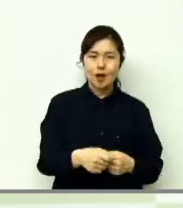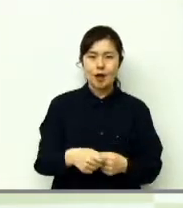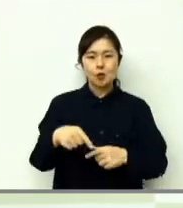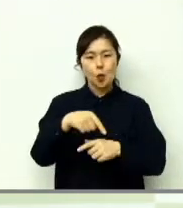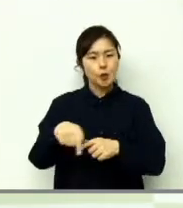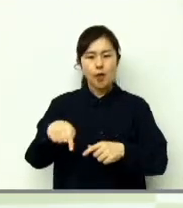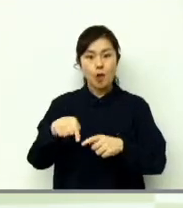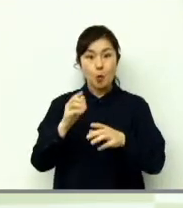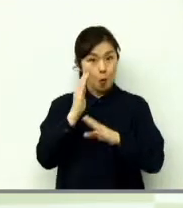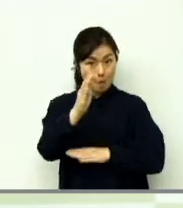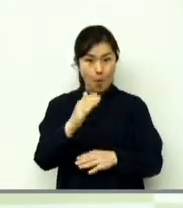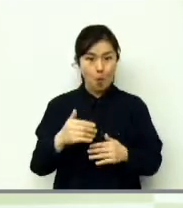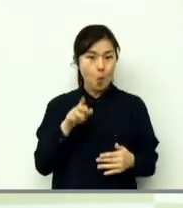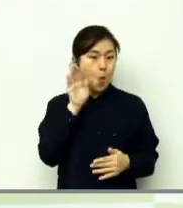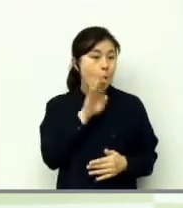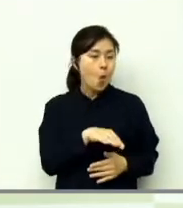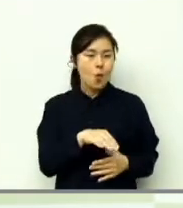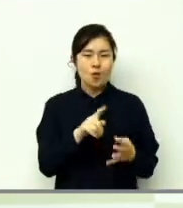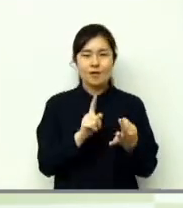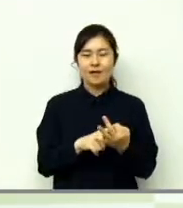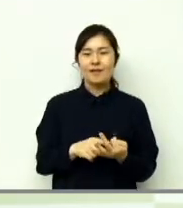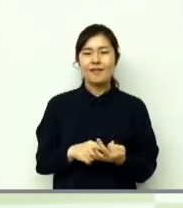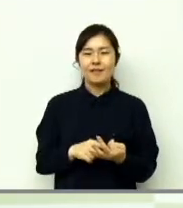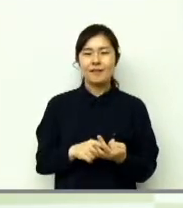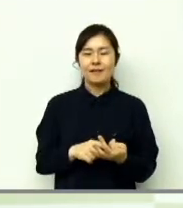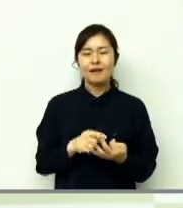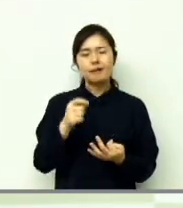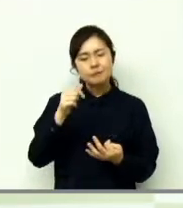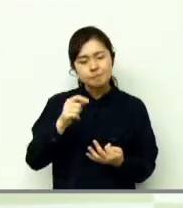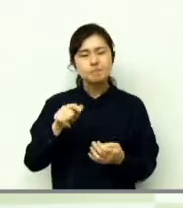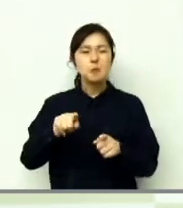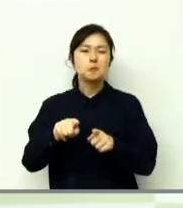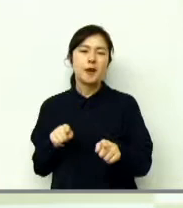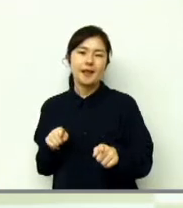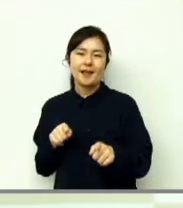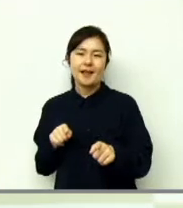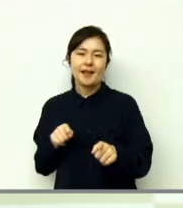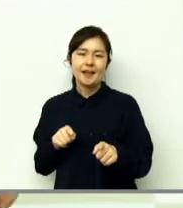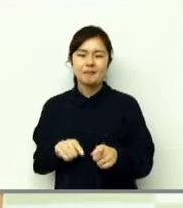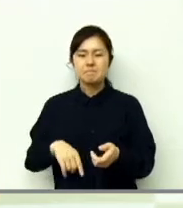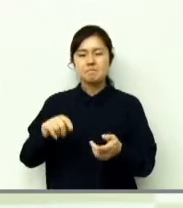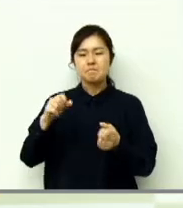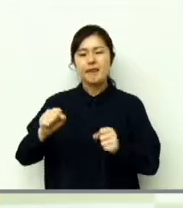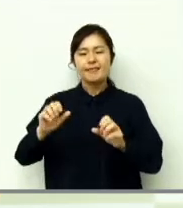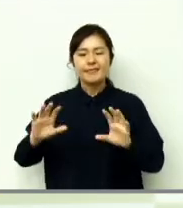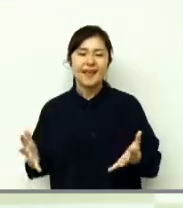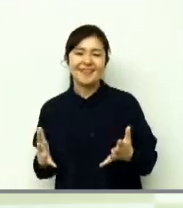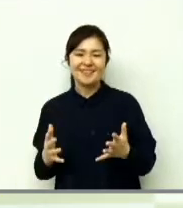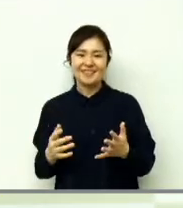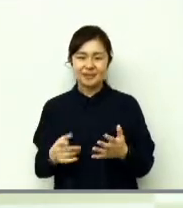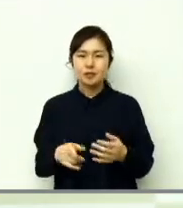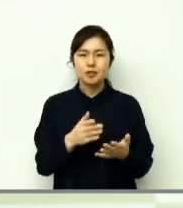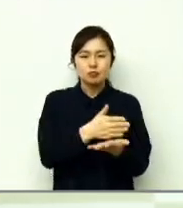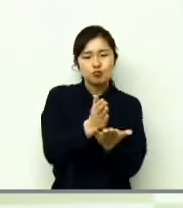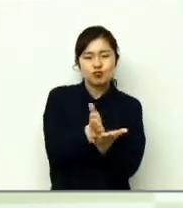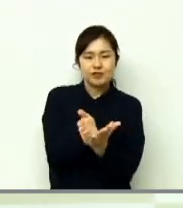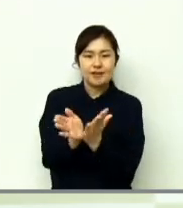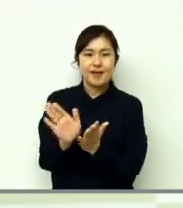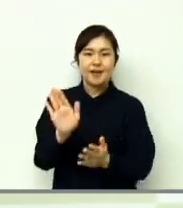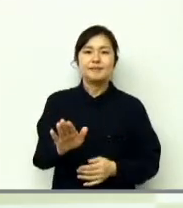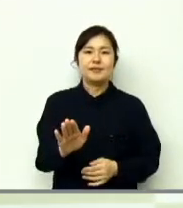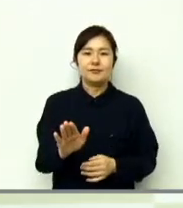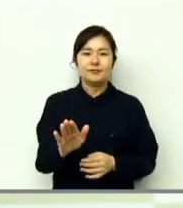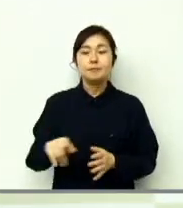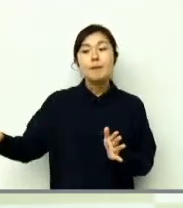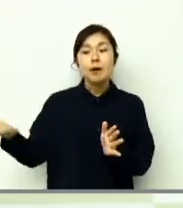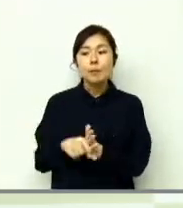価とか、あるいは、まあ、取り組んでいくと遅れている、あるいは未着手というような、まあ、いくつかの分類をこれまでもし